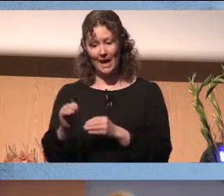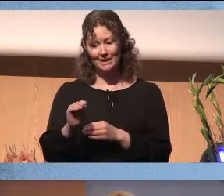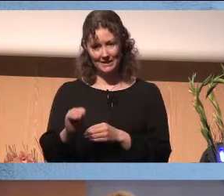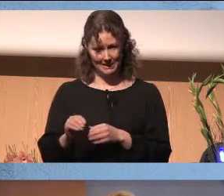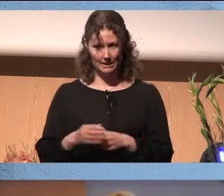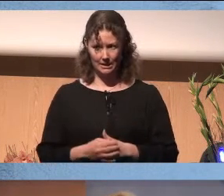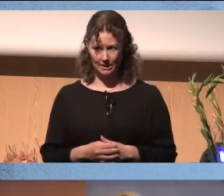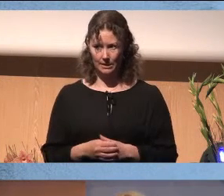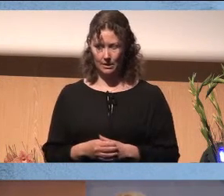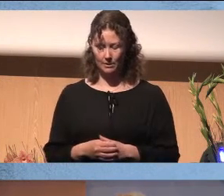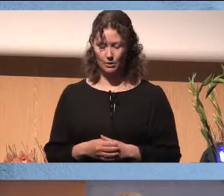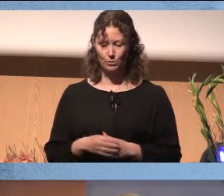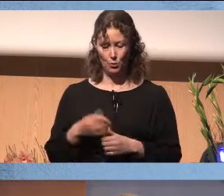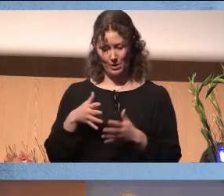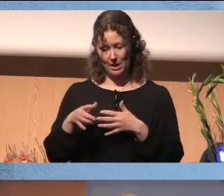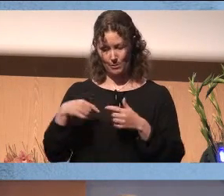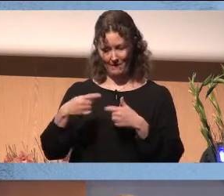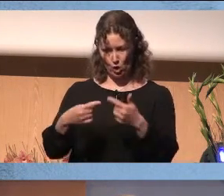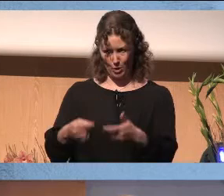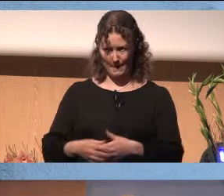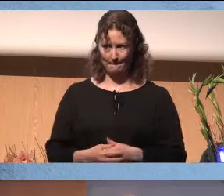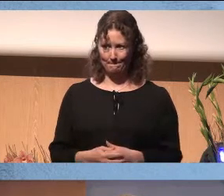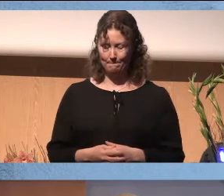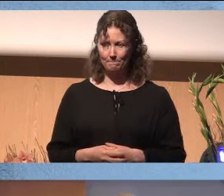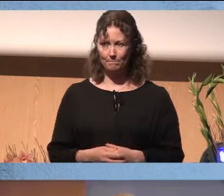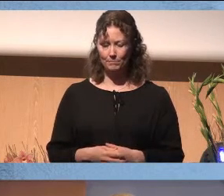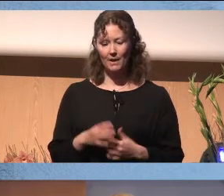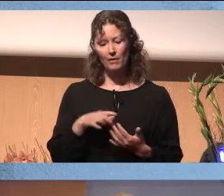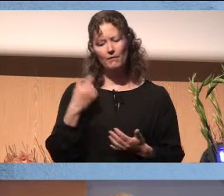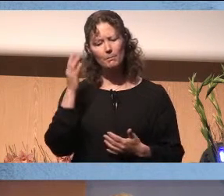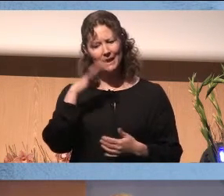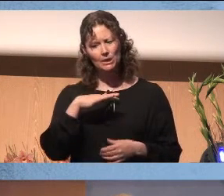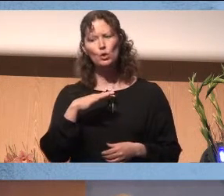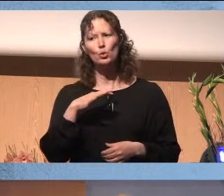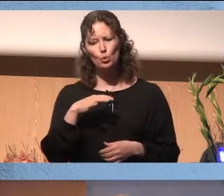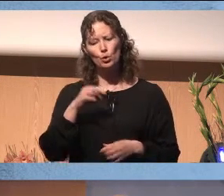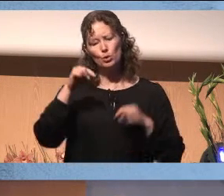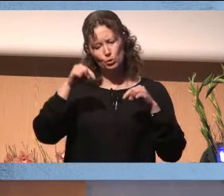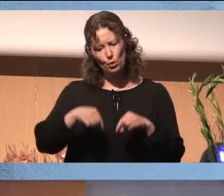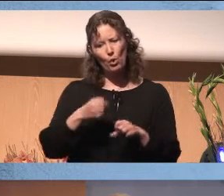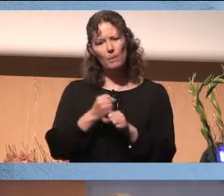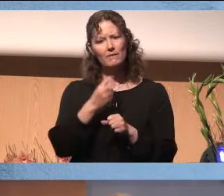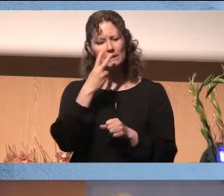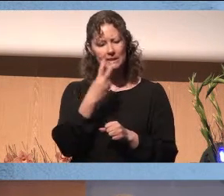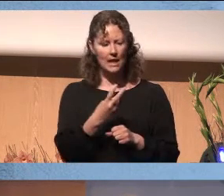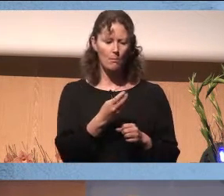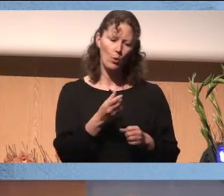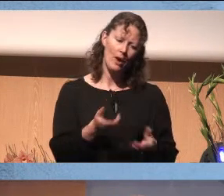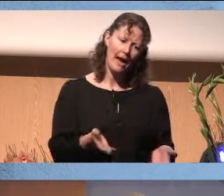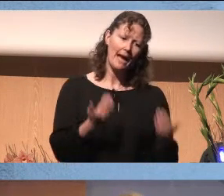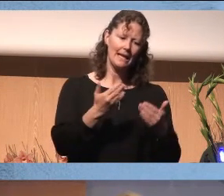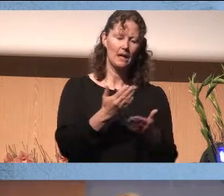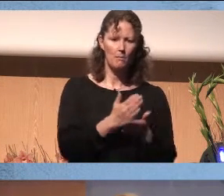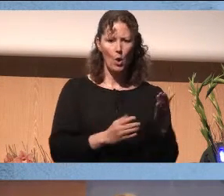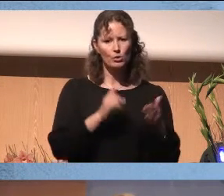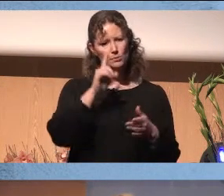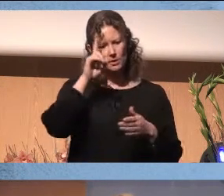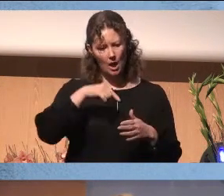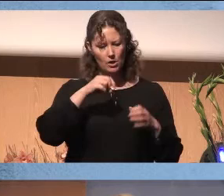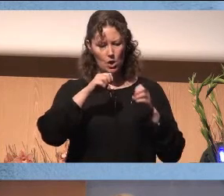gjennom forløpet. Og det vi mener at vi nå må begynne å se på enkle måter å